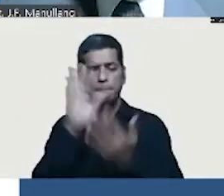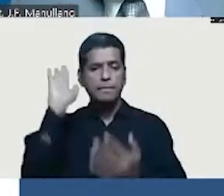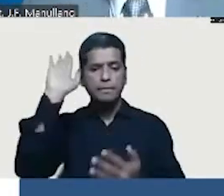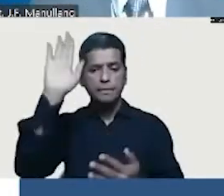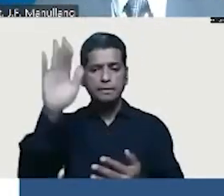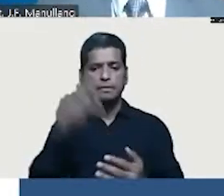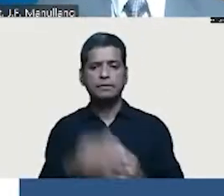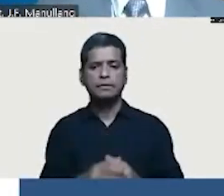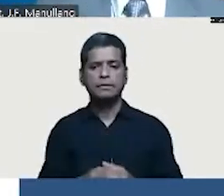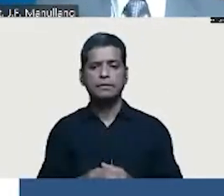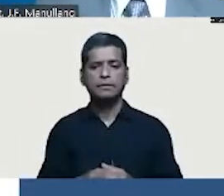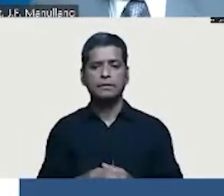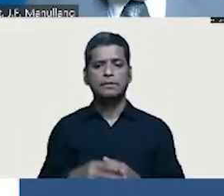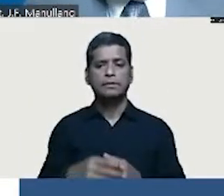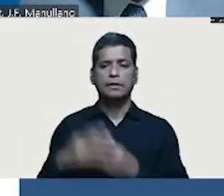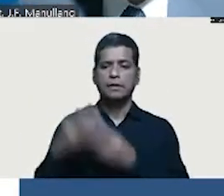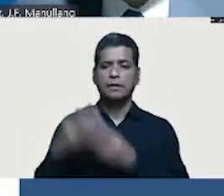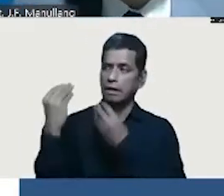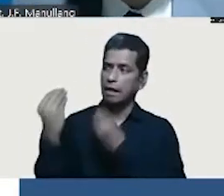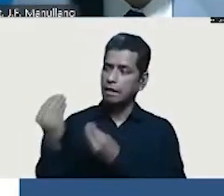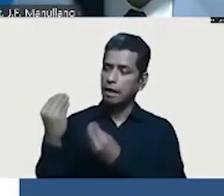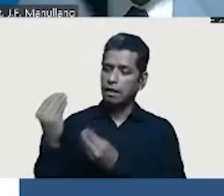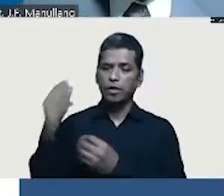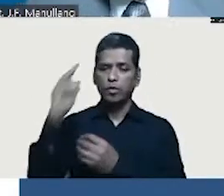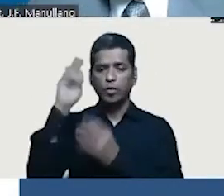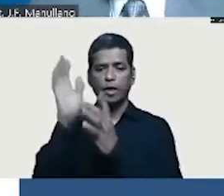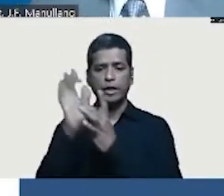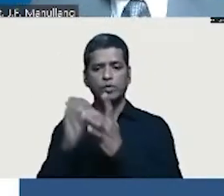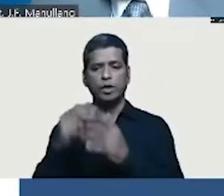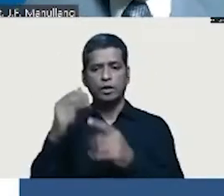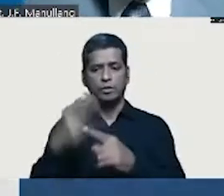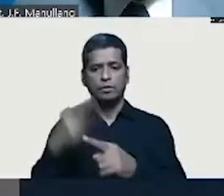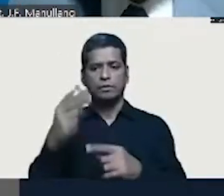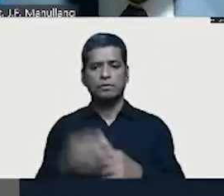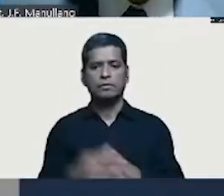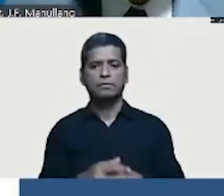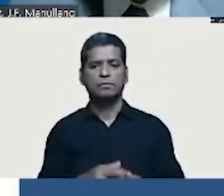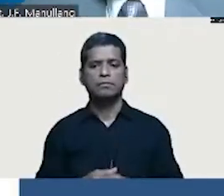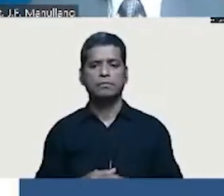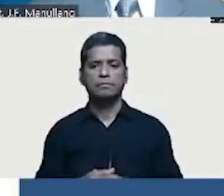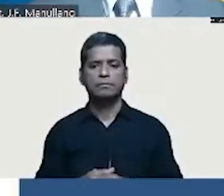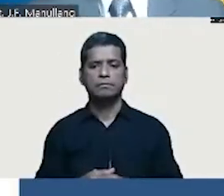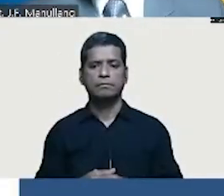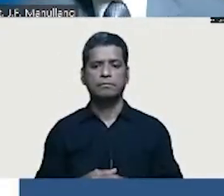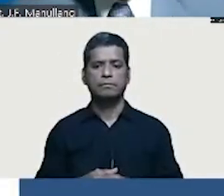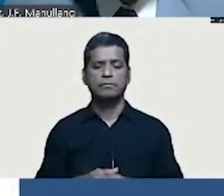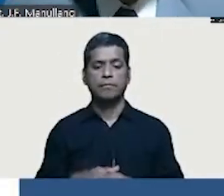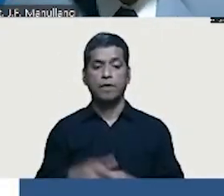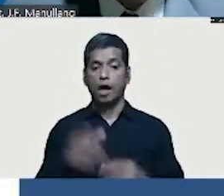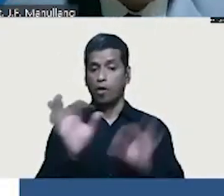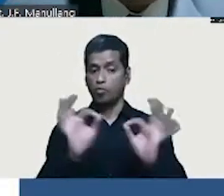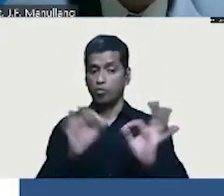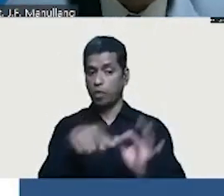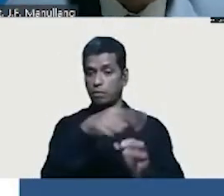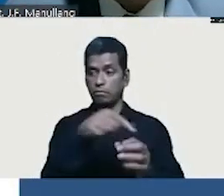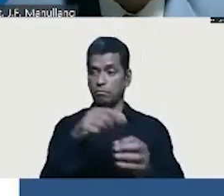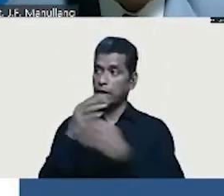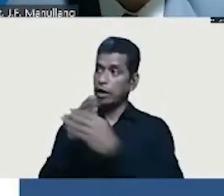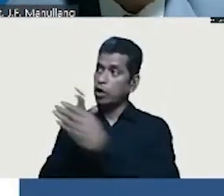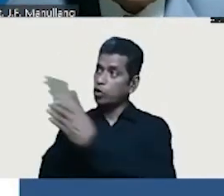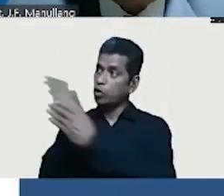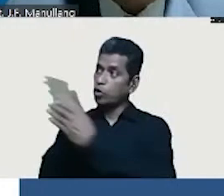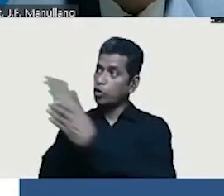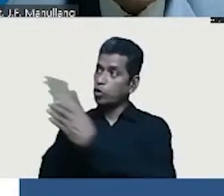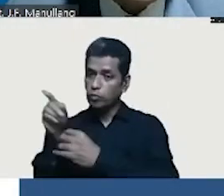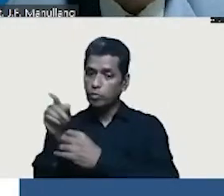parousia atau kedatangan Tuhan selain dari situ maka nubuatan itu bukanlah nubuatan yang dimaksudkan